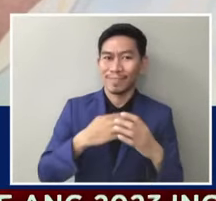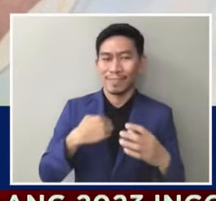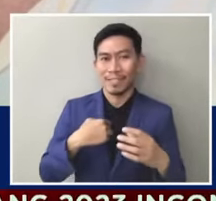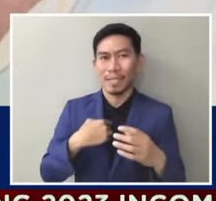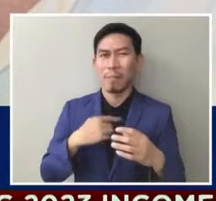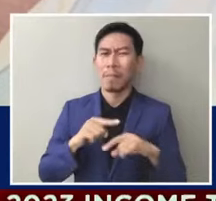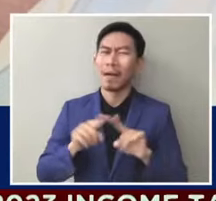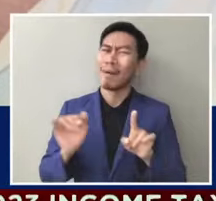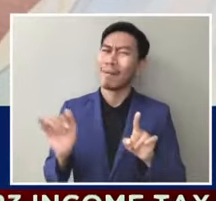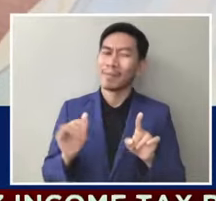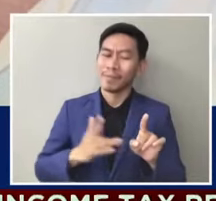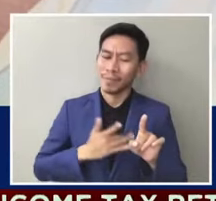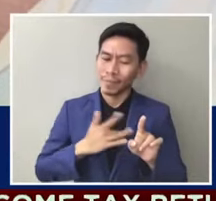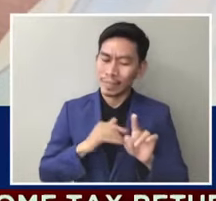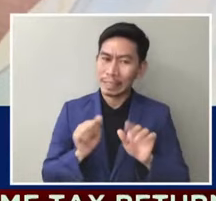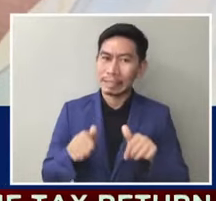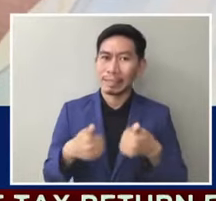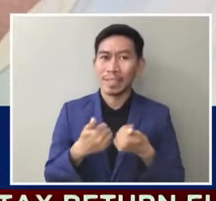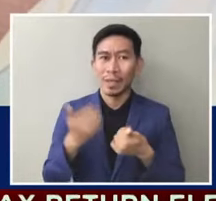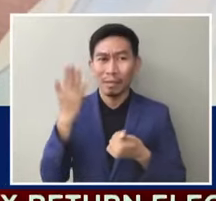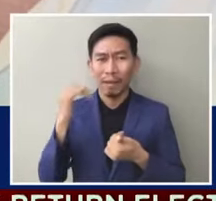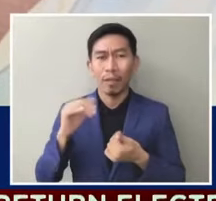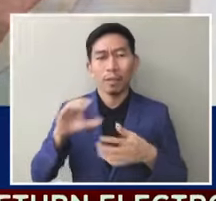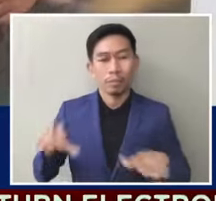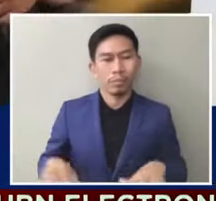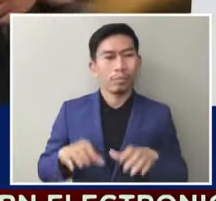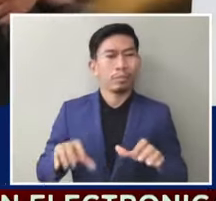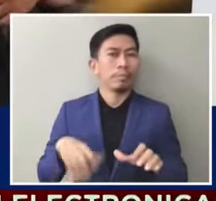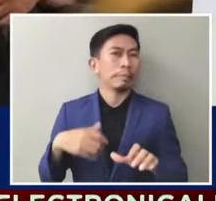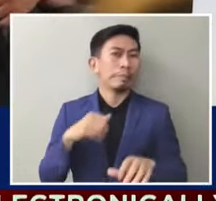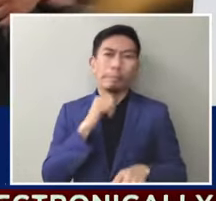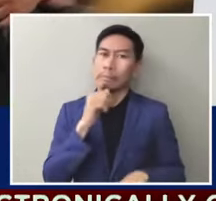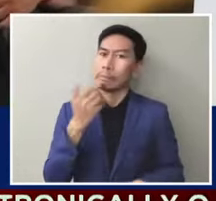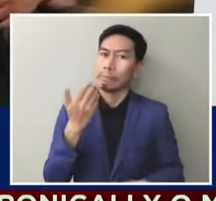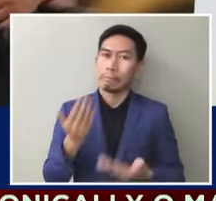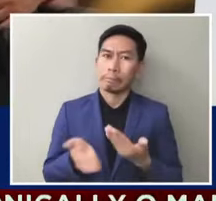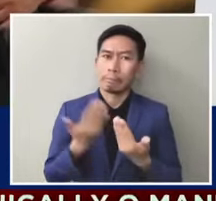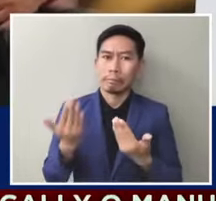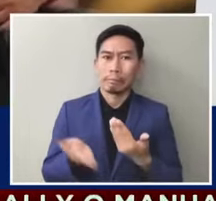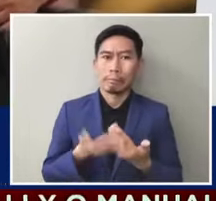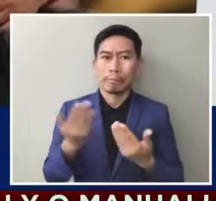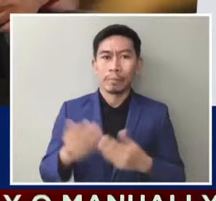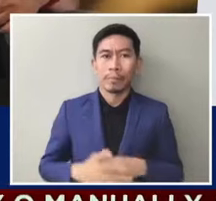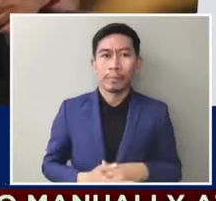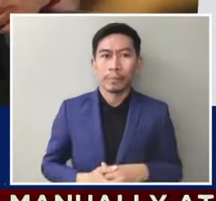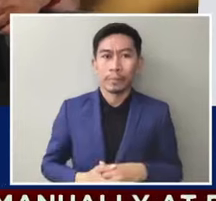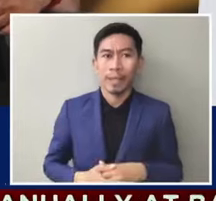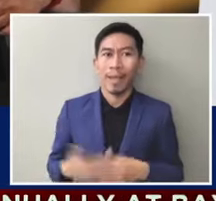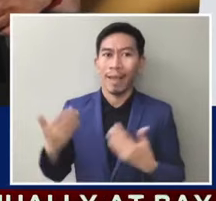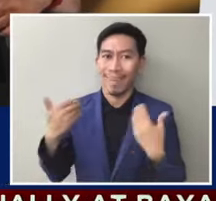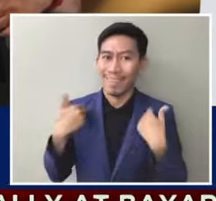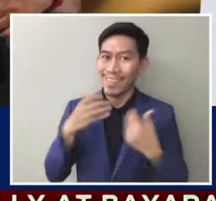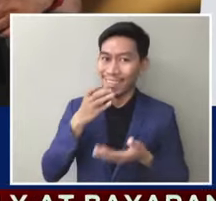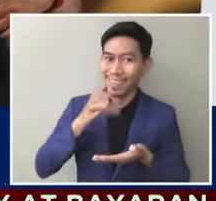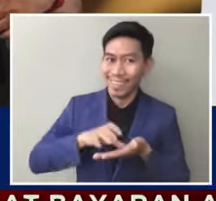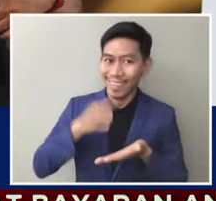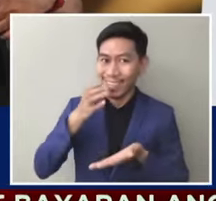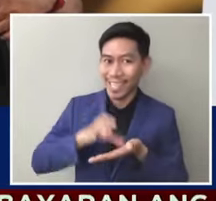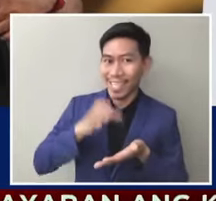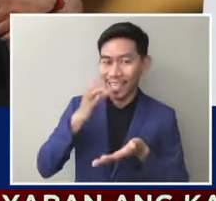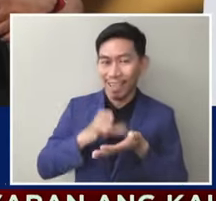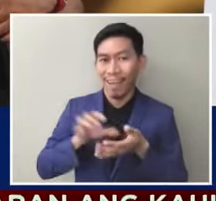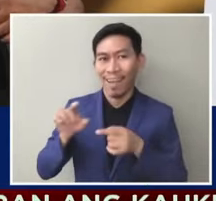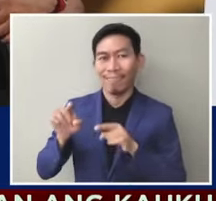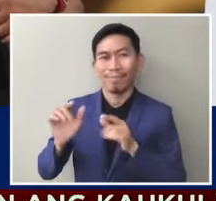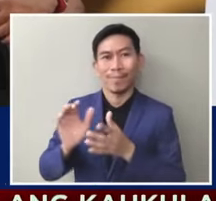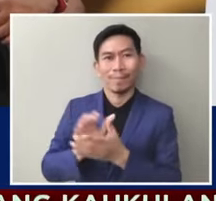because the job is not easy. The job is not easy at all. Bumuhos ang pagbati kay Reyes mula sa mga ilang kasamahan